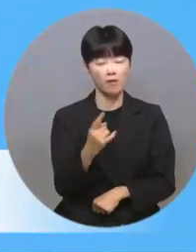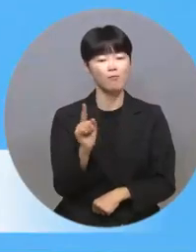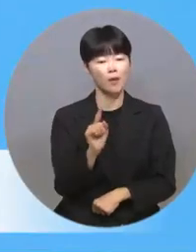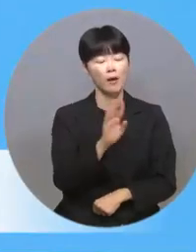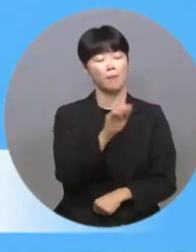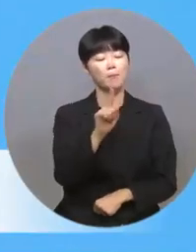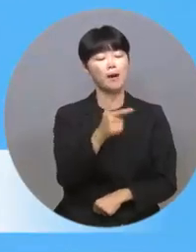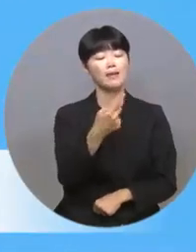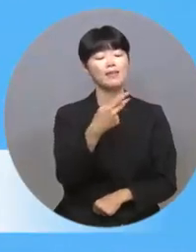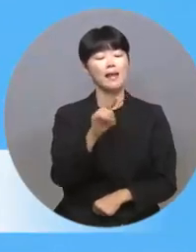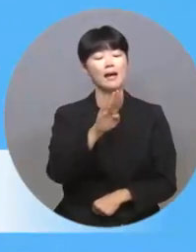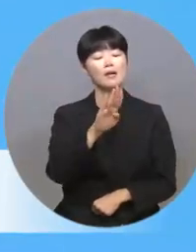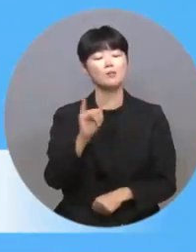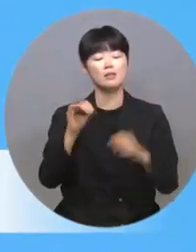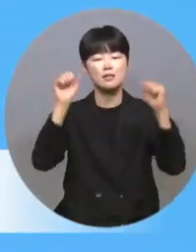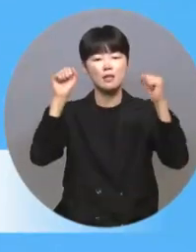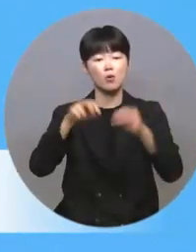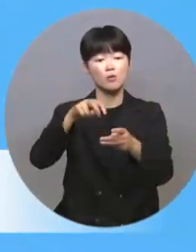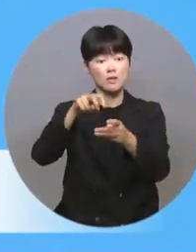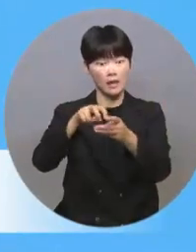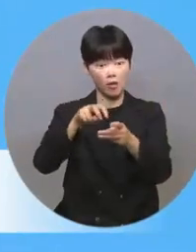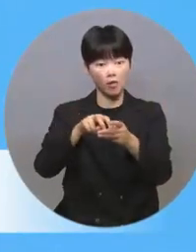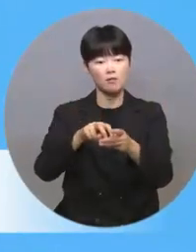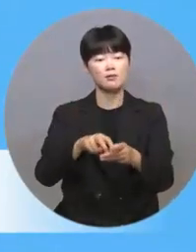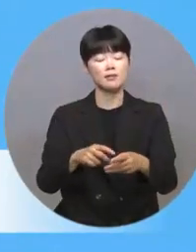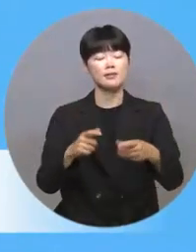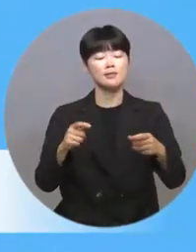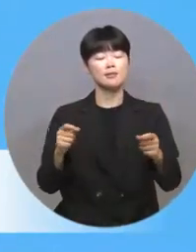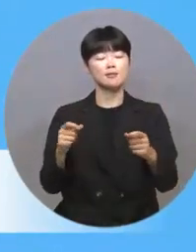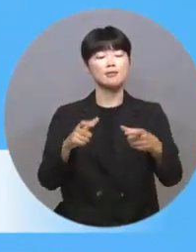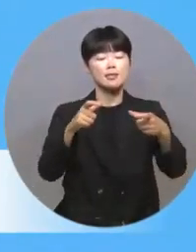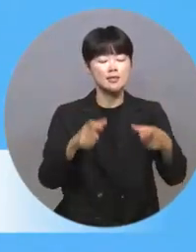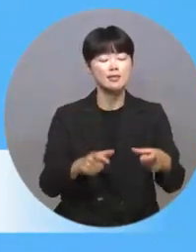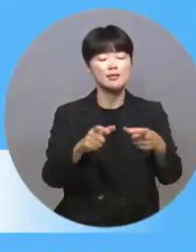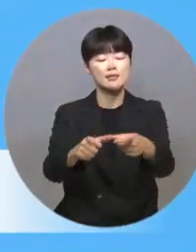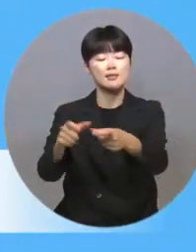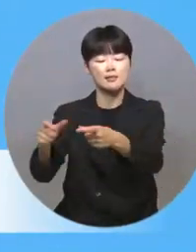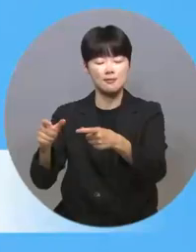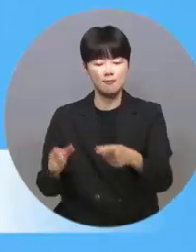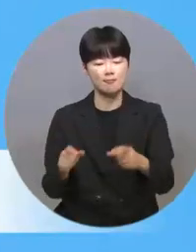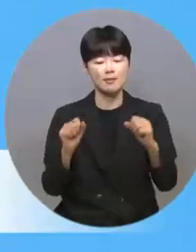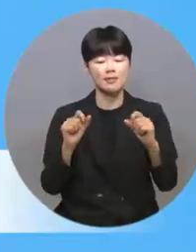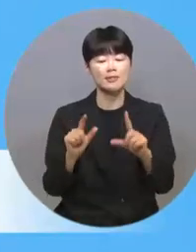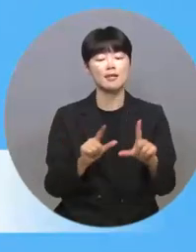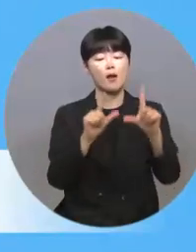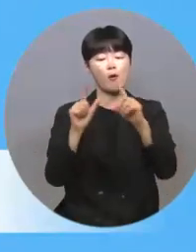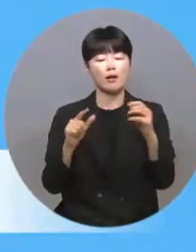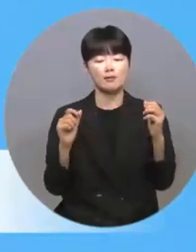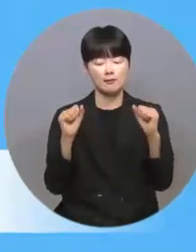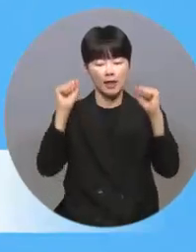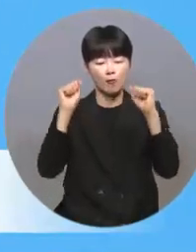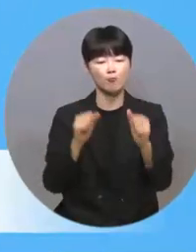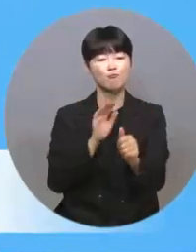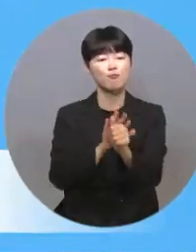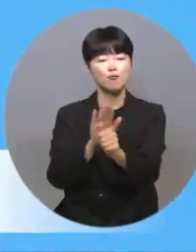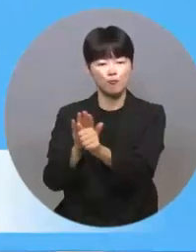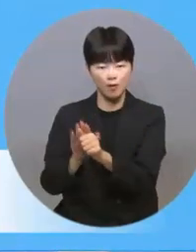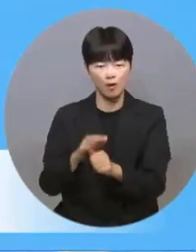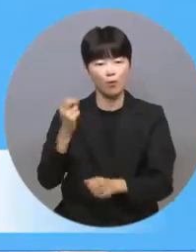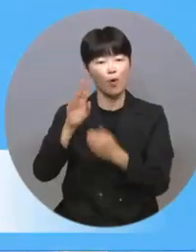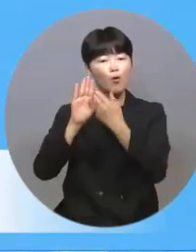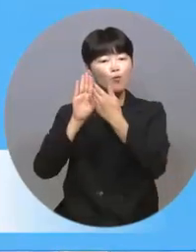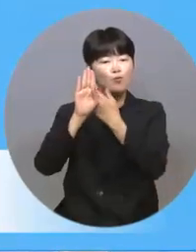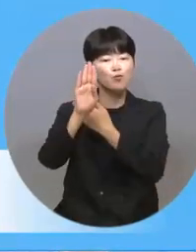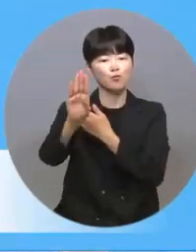체육센터가 지역 장애인 생활체육의 거점이 되고 향후 도래하는 반다비 체육센터의 운영 모델이 될